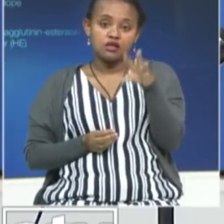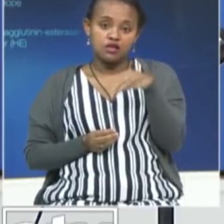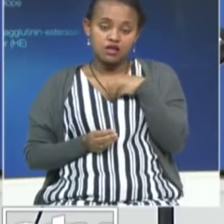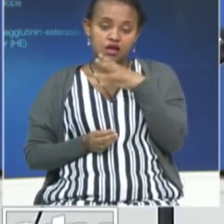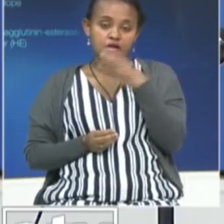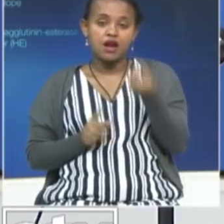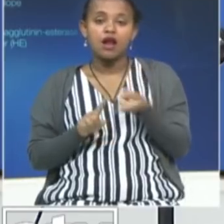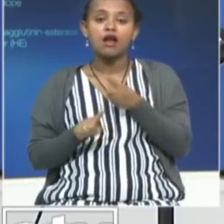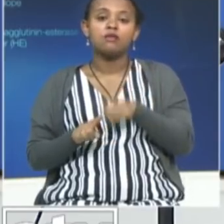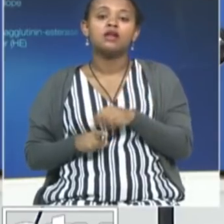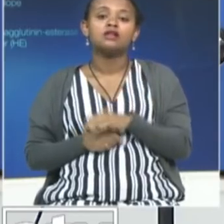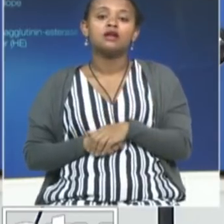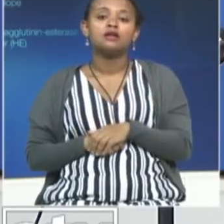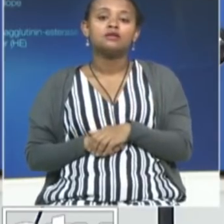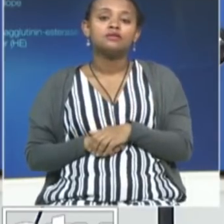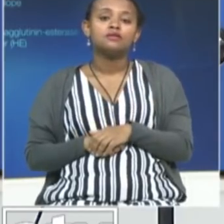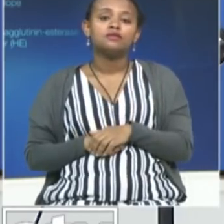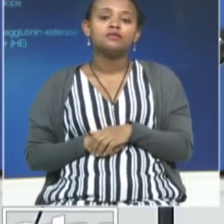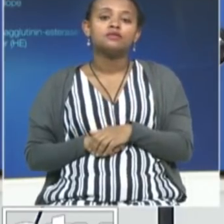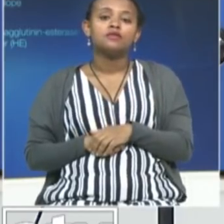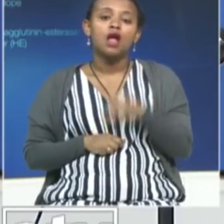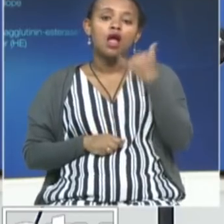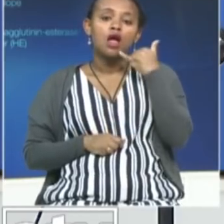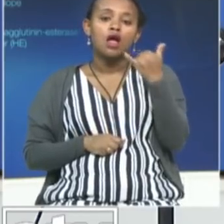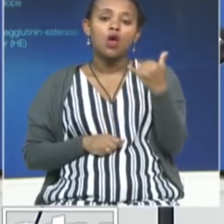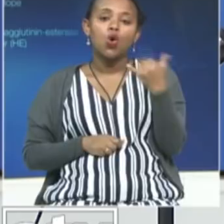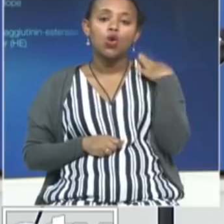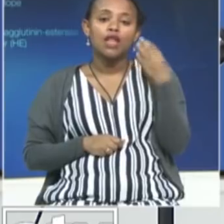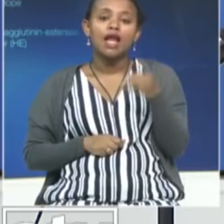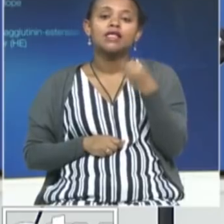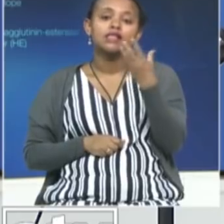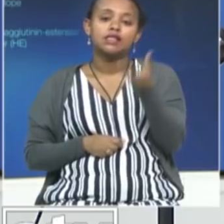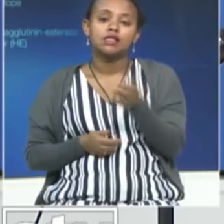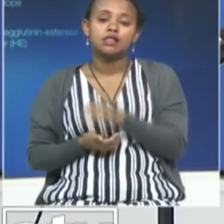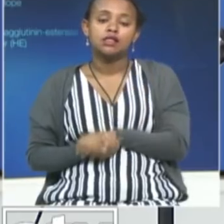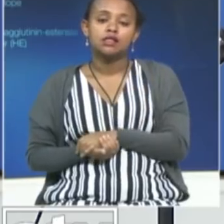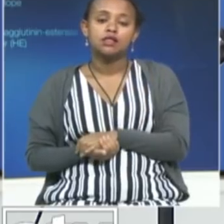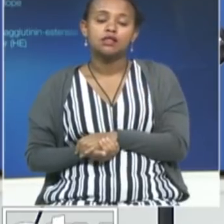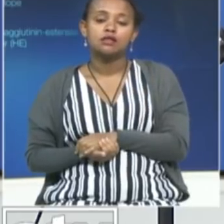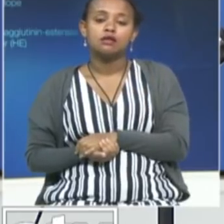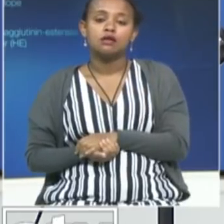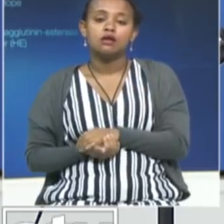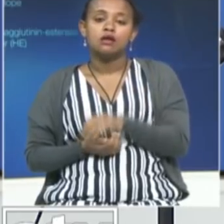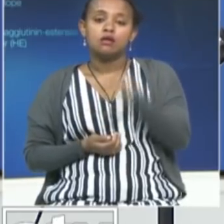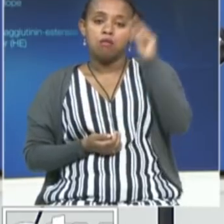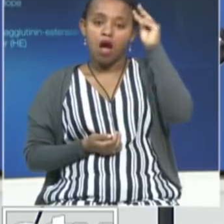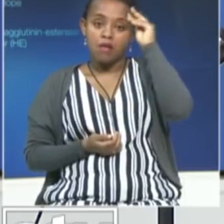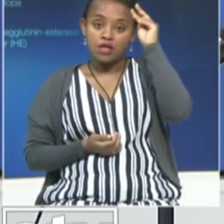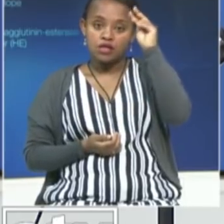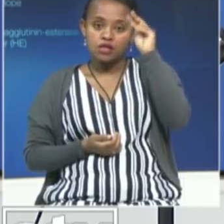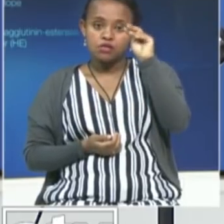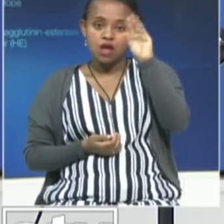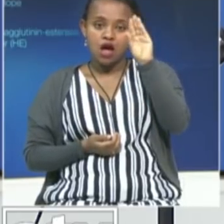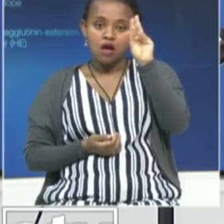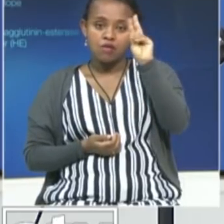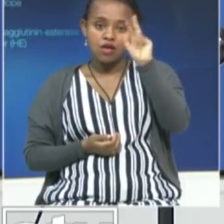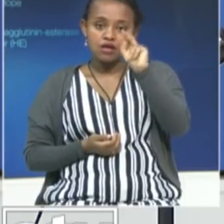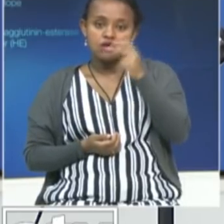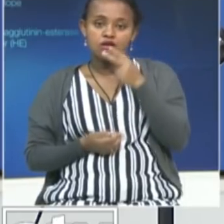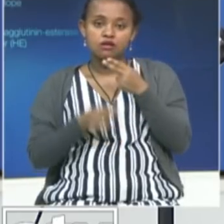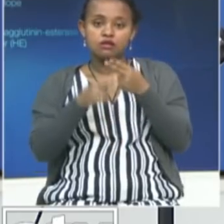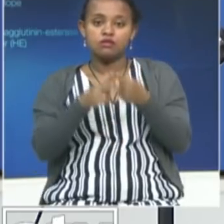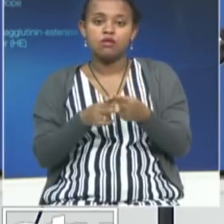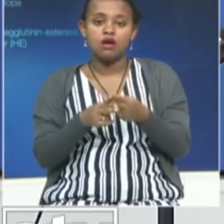እንቀበልና እንመለሳለን። ሄሎ ሄሎ። ጤና ይስጥልን። መሐመድ ይባላል ከአዲስ አበባ ነው። እሺ መሐመድ፣